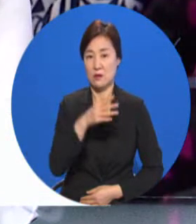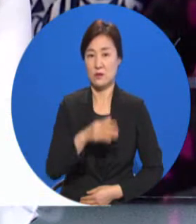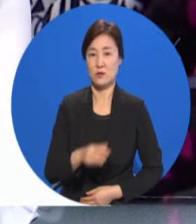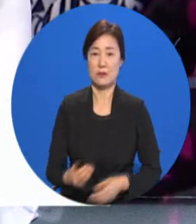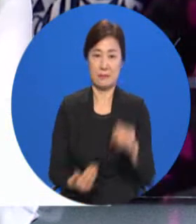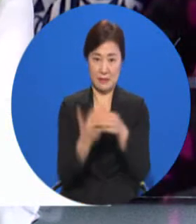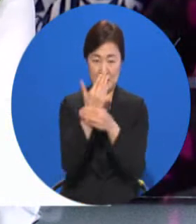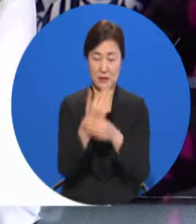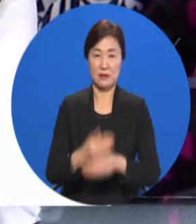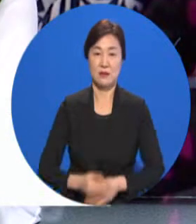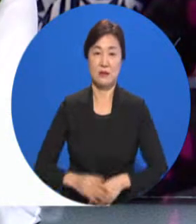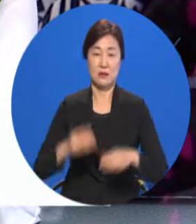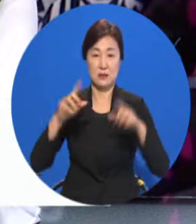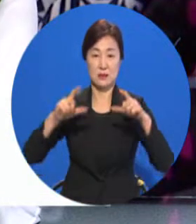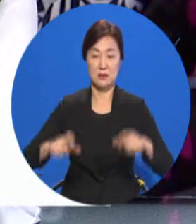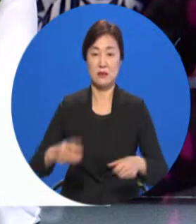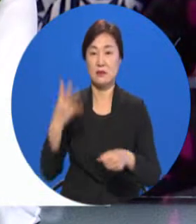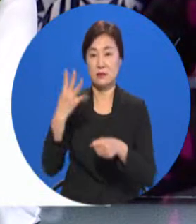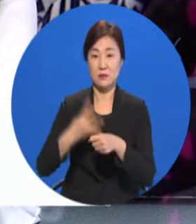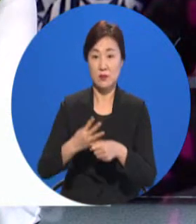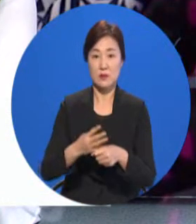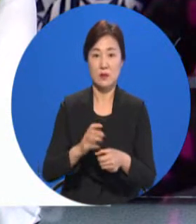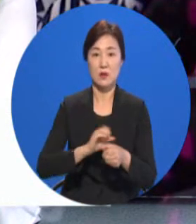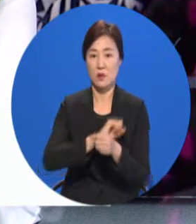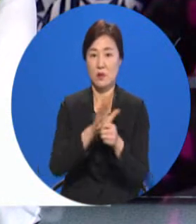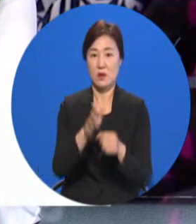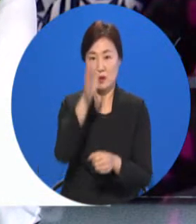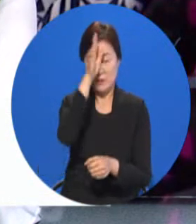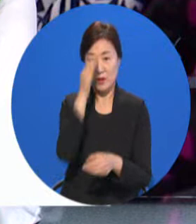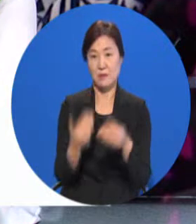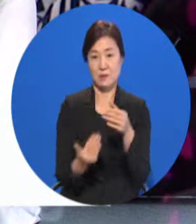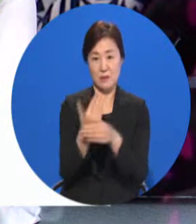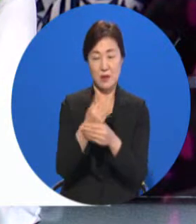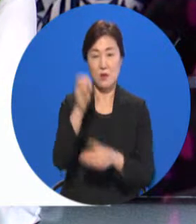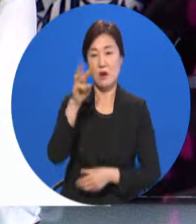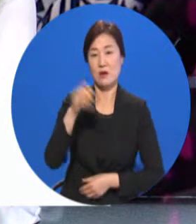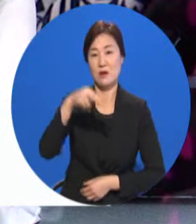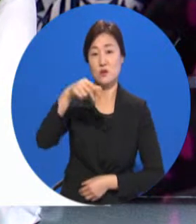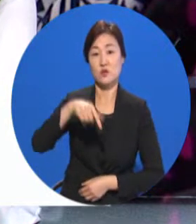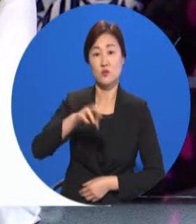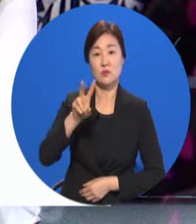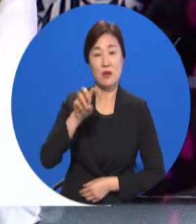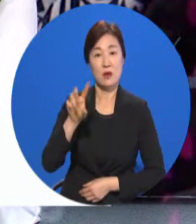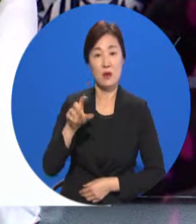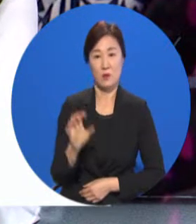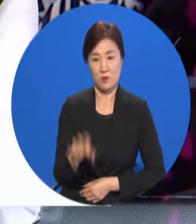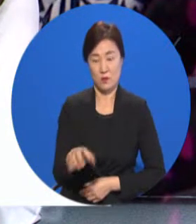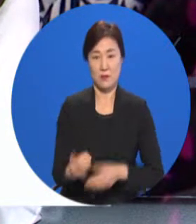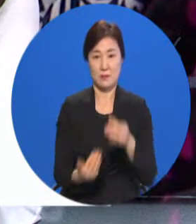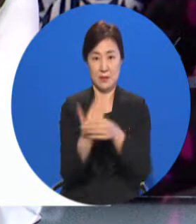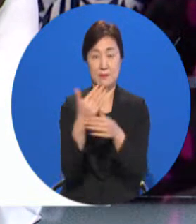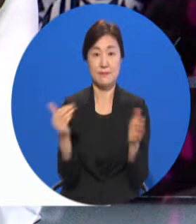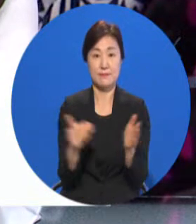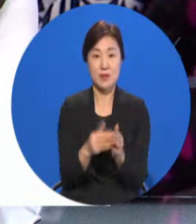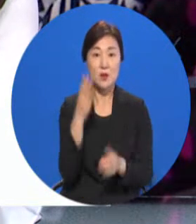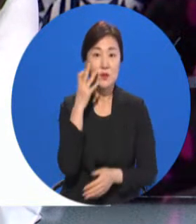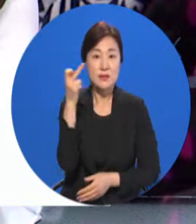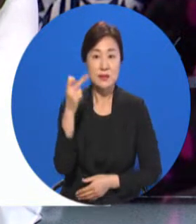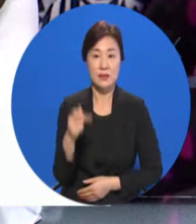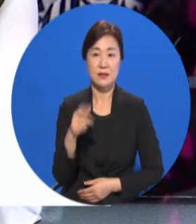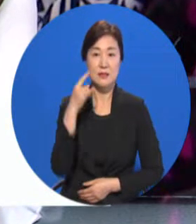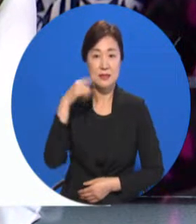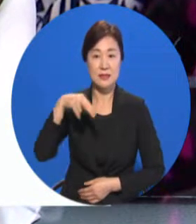뚫렸습니다. 도내 네 번째 코로나19 확진자가 광양 신도시민 중마동권에서 발생했습니다. 울산에서